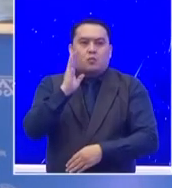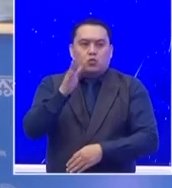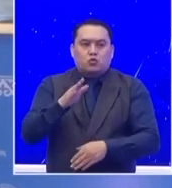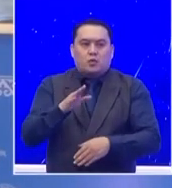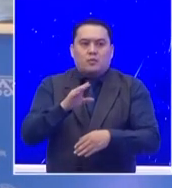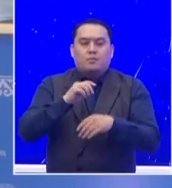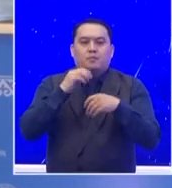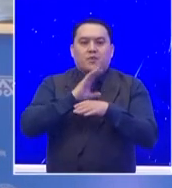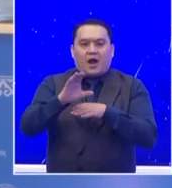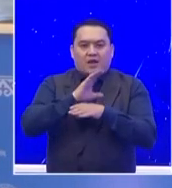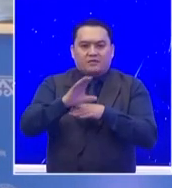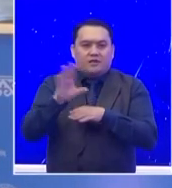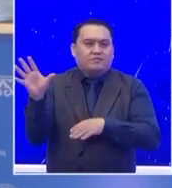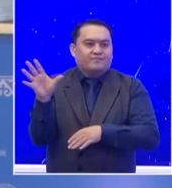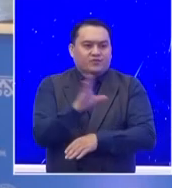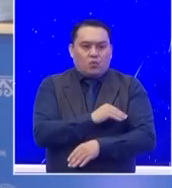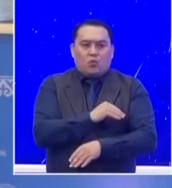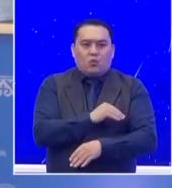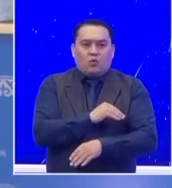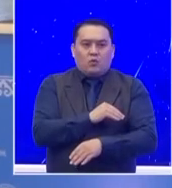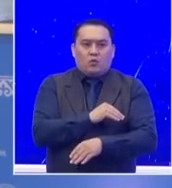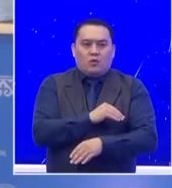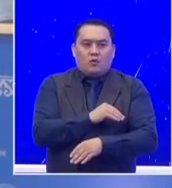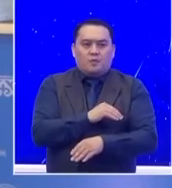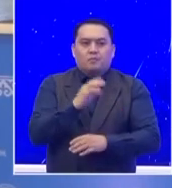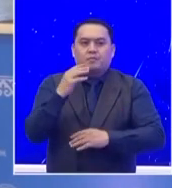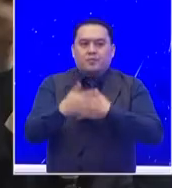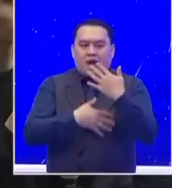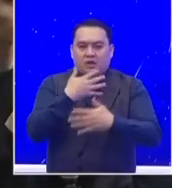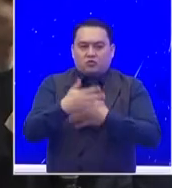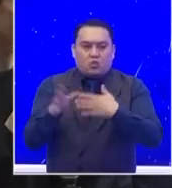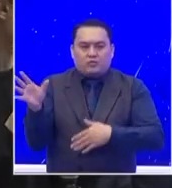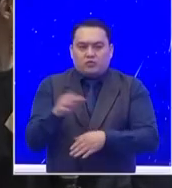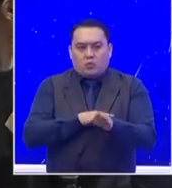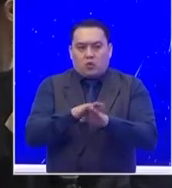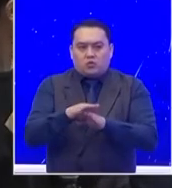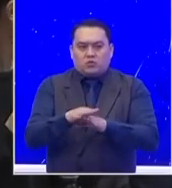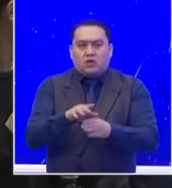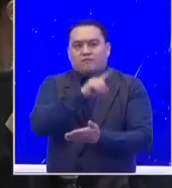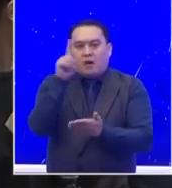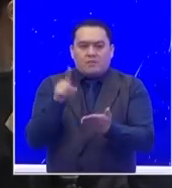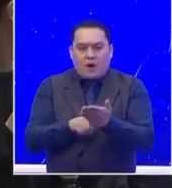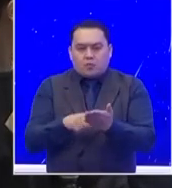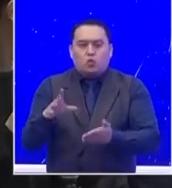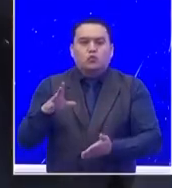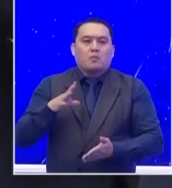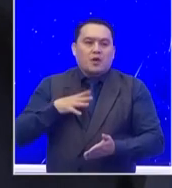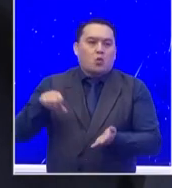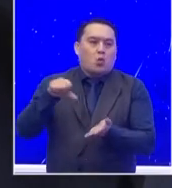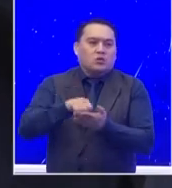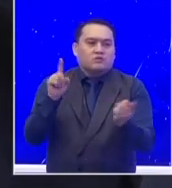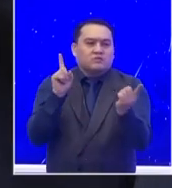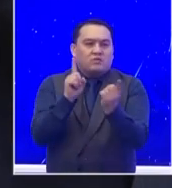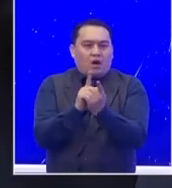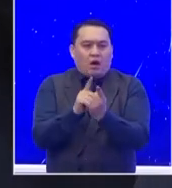будет уходить все там, практически безотходное производство. Кроме того, что задавали насущные вопросы, участники